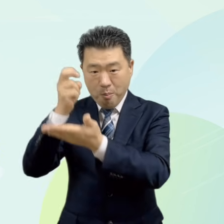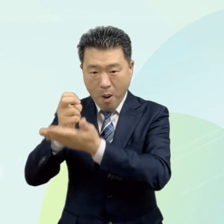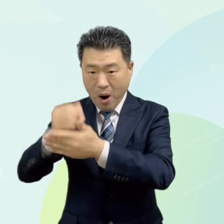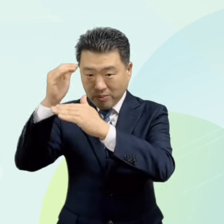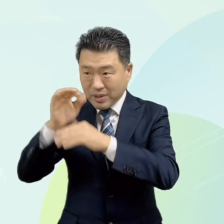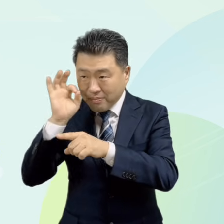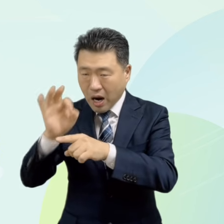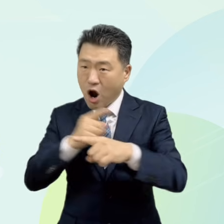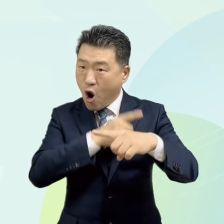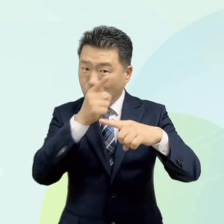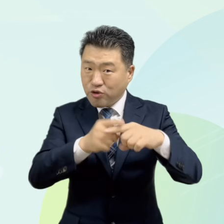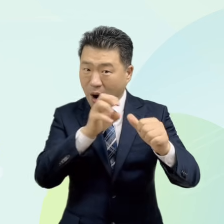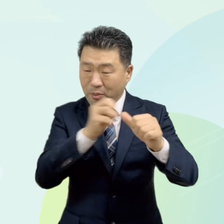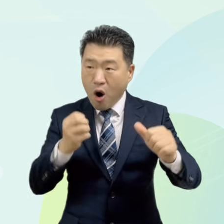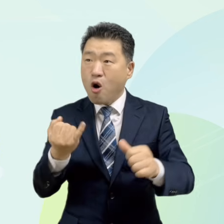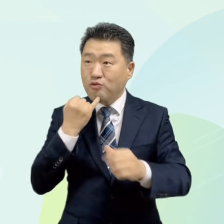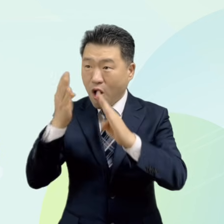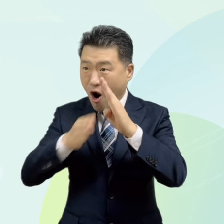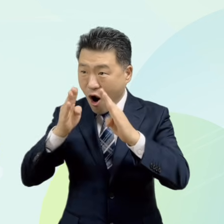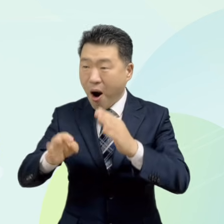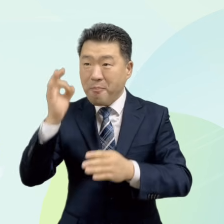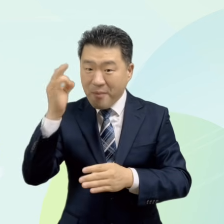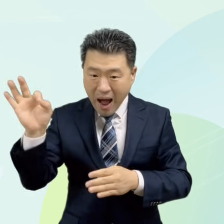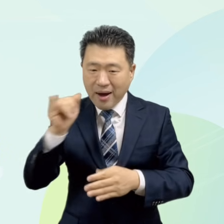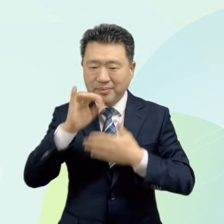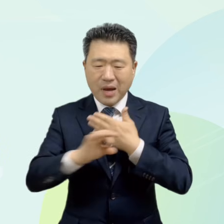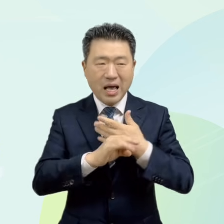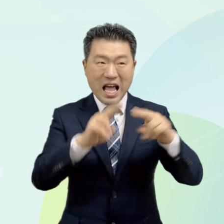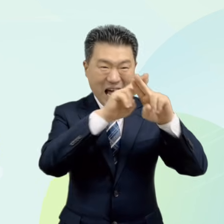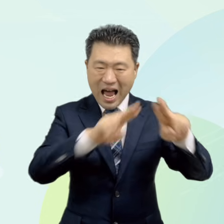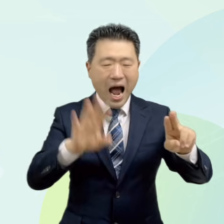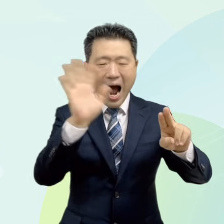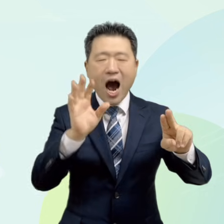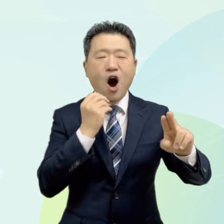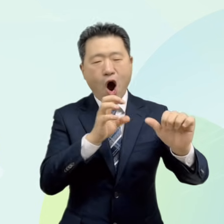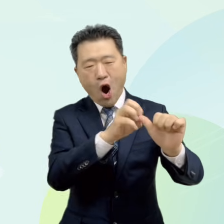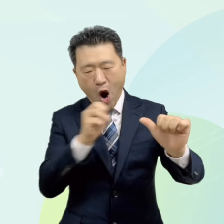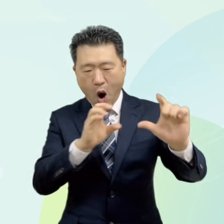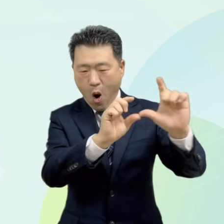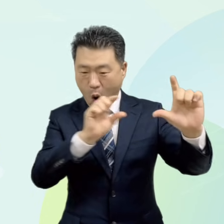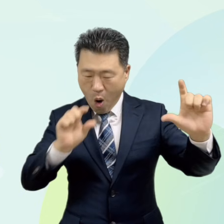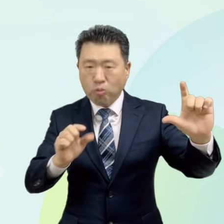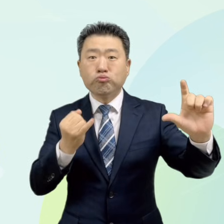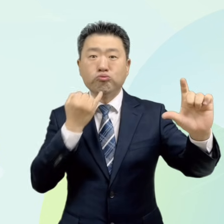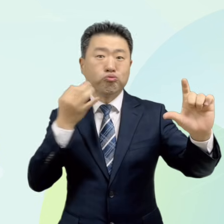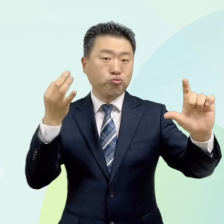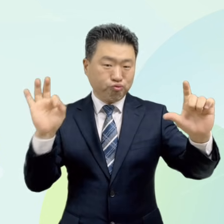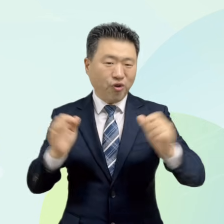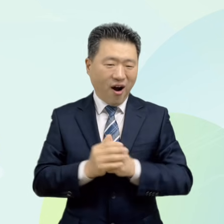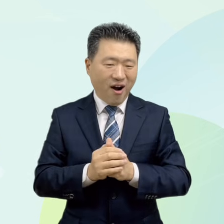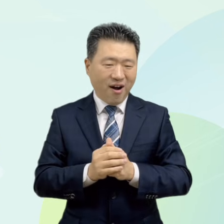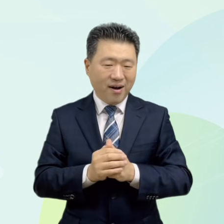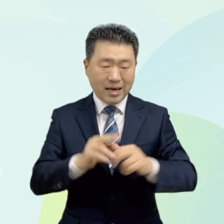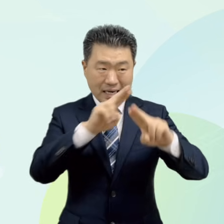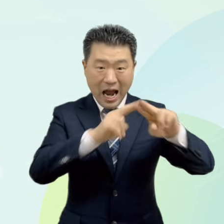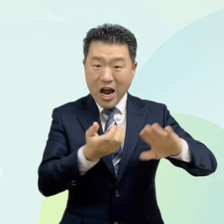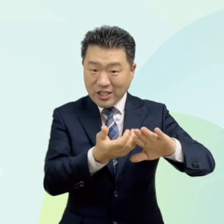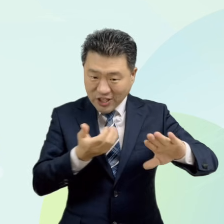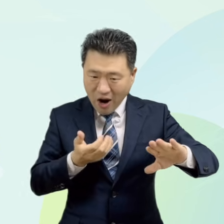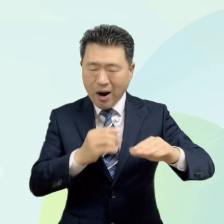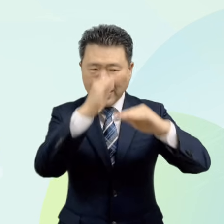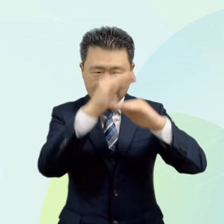중도 인출 사유에 해당된다면 계좌를 해지하지 않고도 인출이 가능하기 때문에 해지하기 전에도